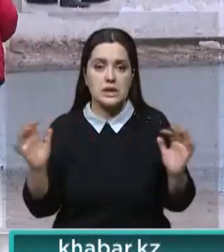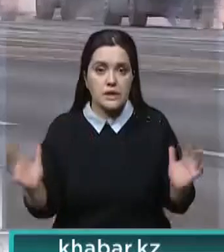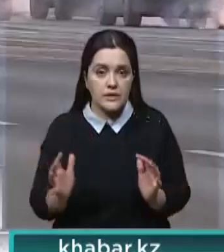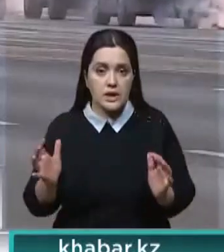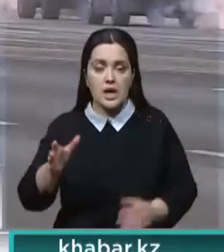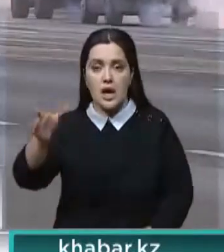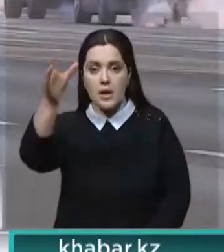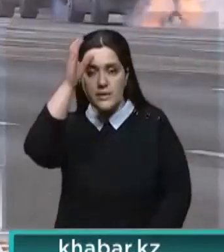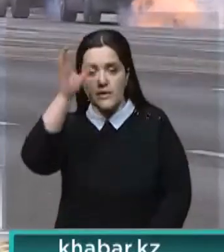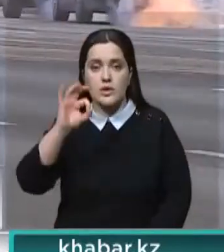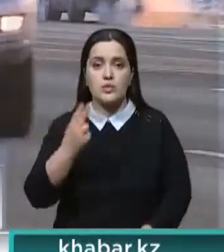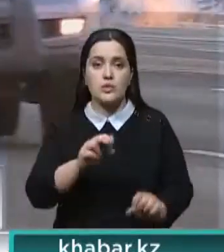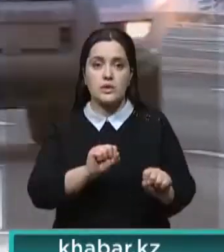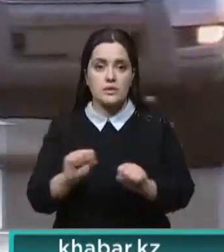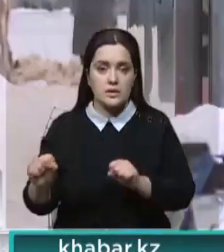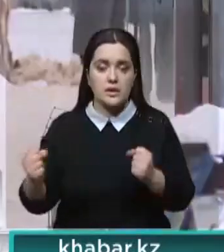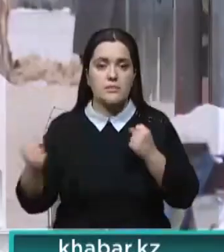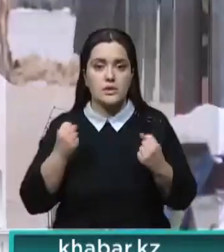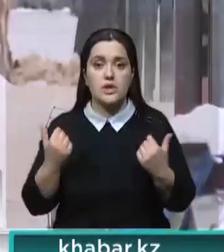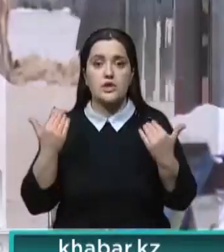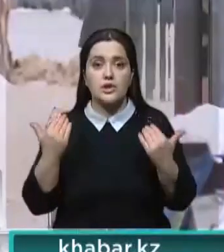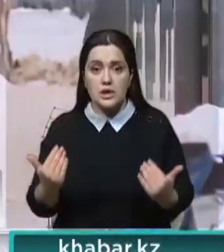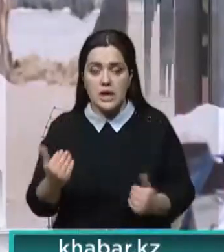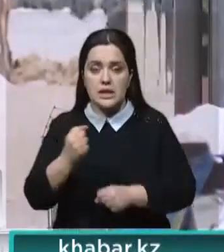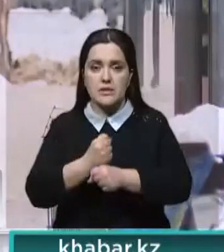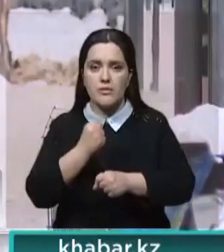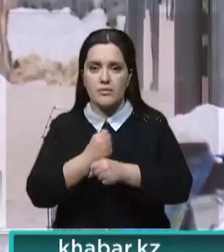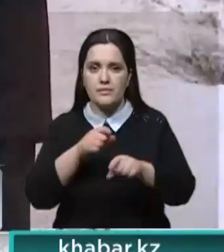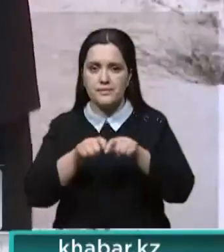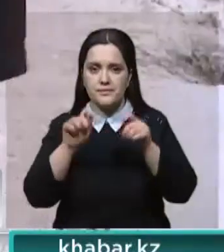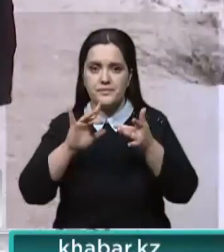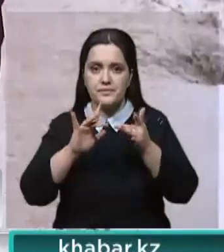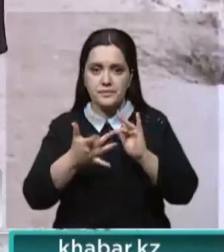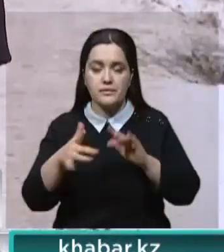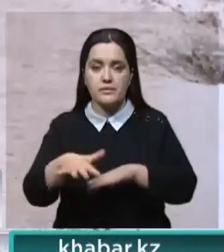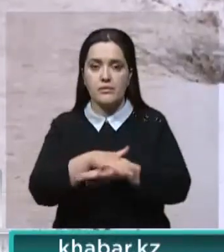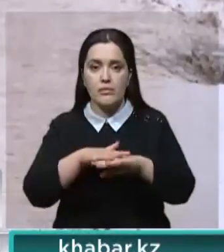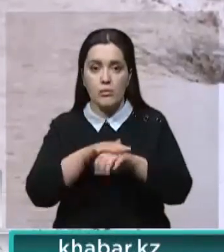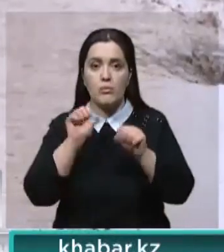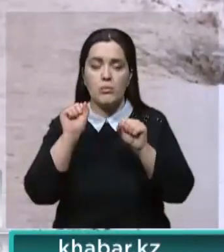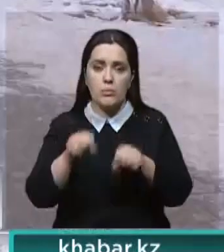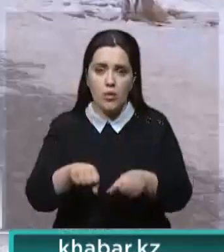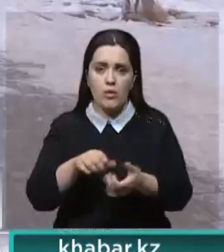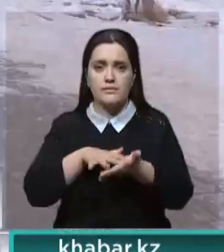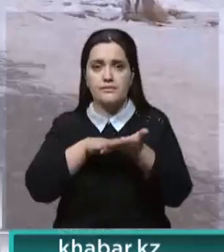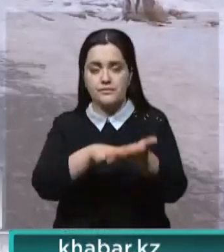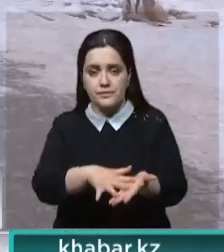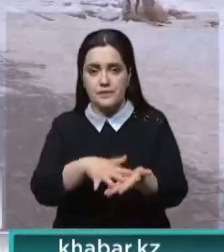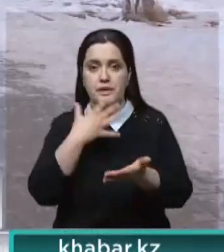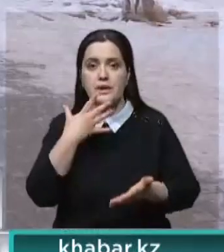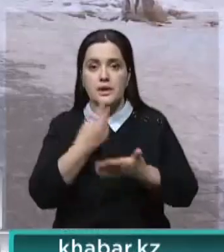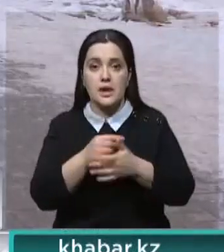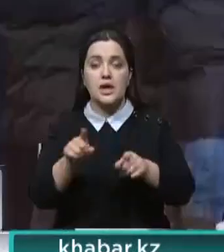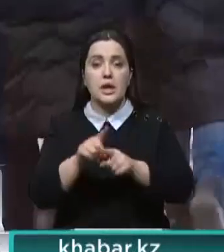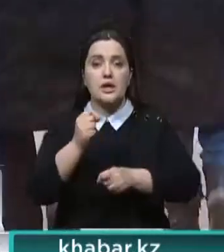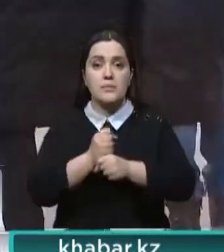услугах здравоохранения, образования, соцзащиты и спорта. Сейчас разрабатывается портал, где население сможет оставлять свои заявки,